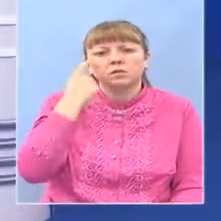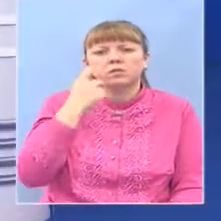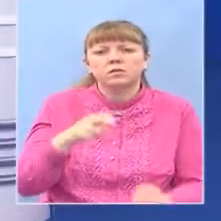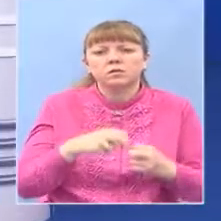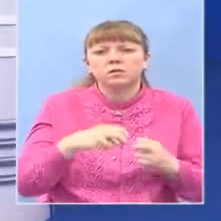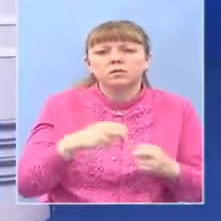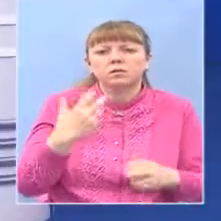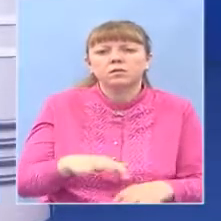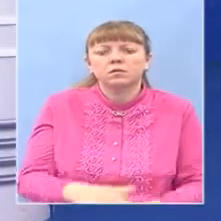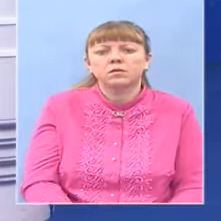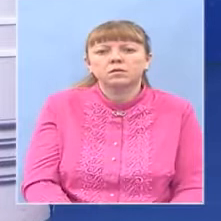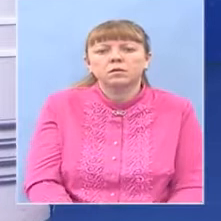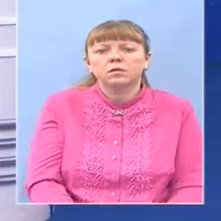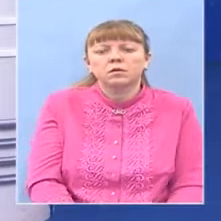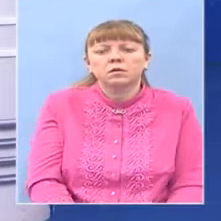проблему непосредственно. Да.